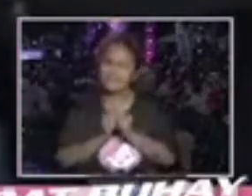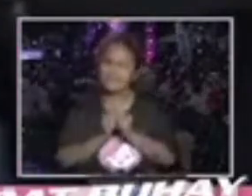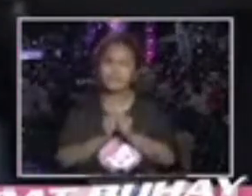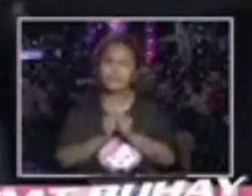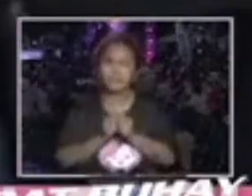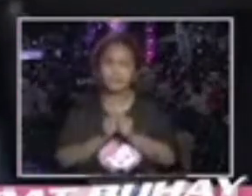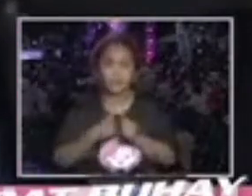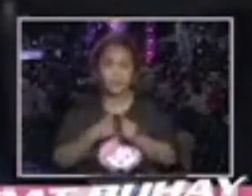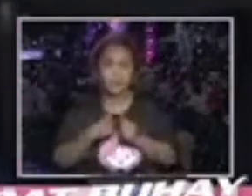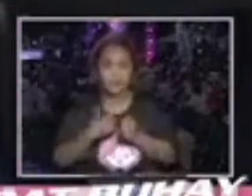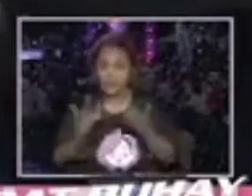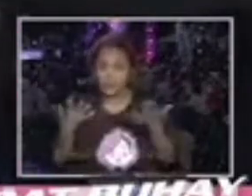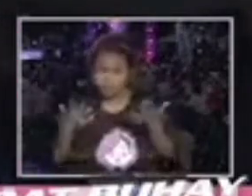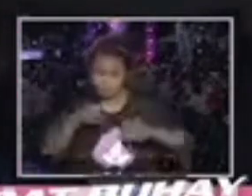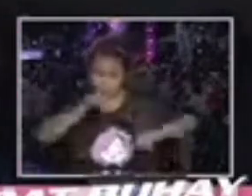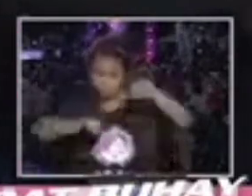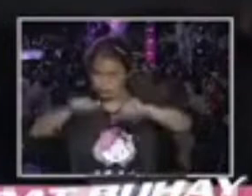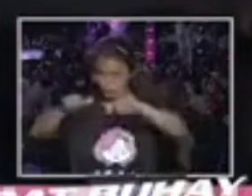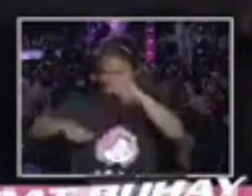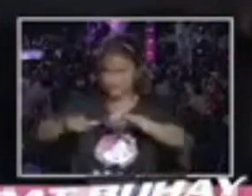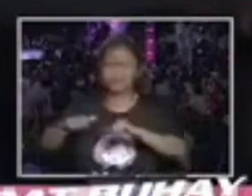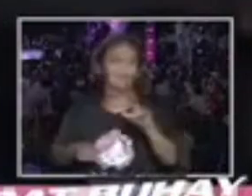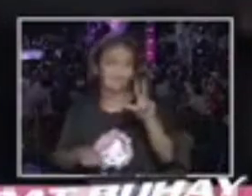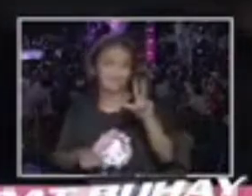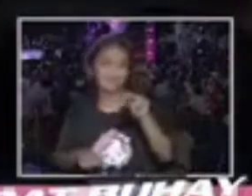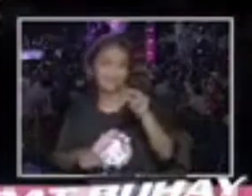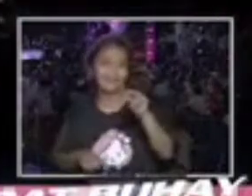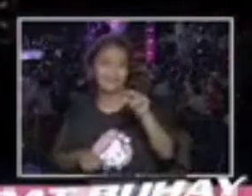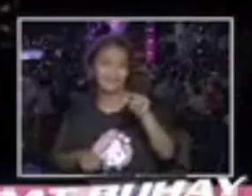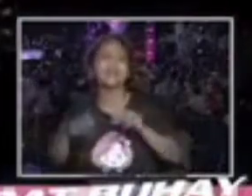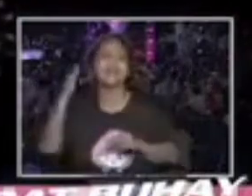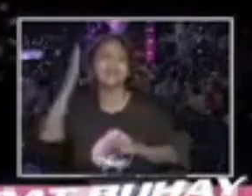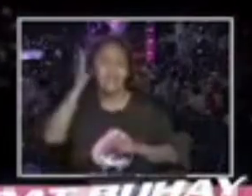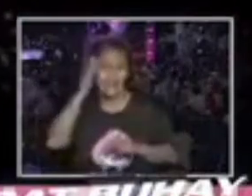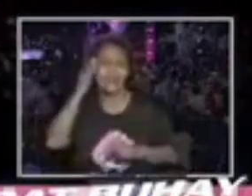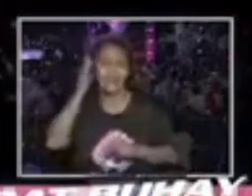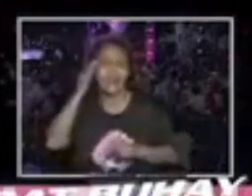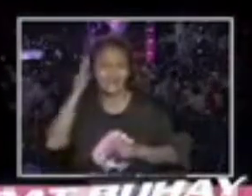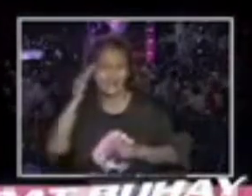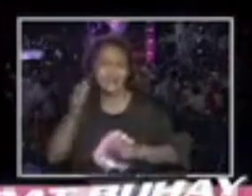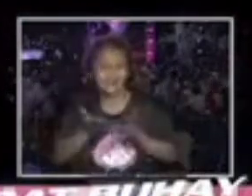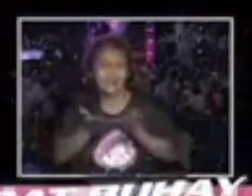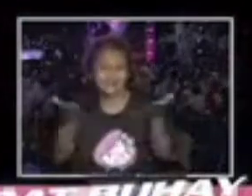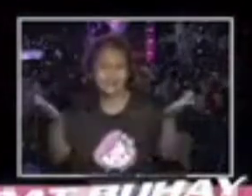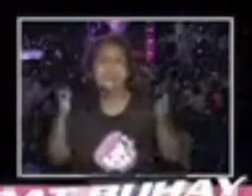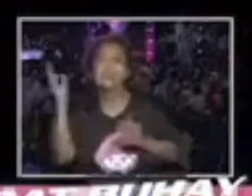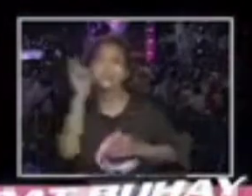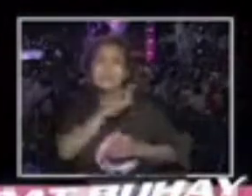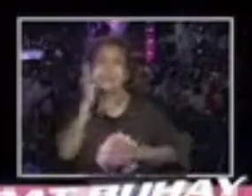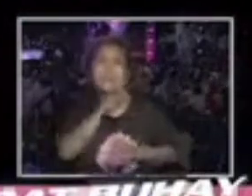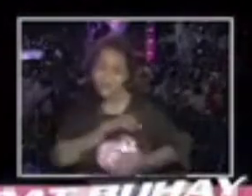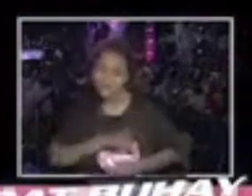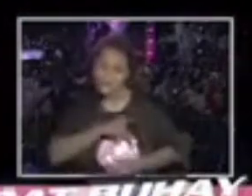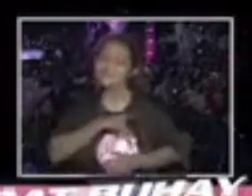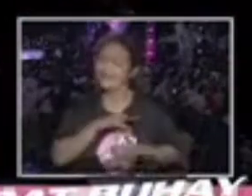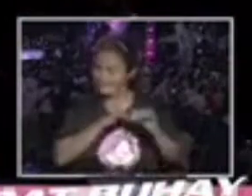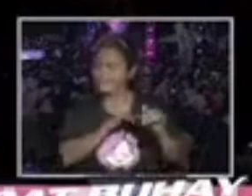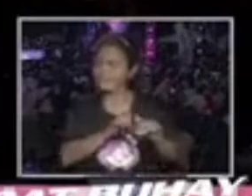Wala akong kaduda-duda. Alam na alam ng bawat Pilipino ang pakiramdam na